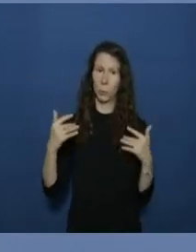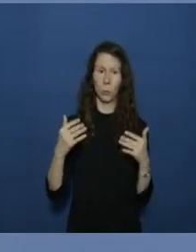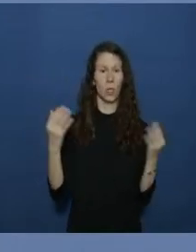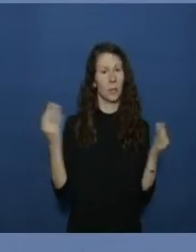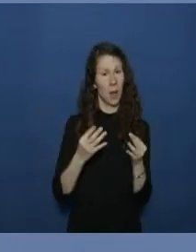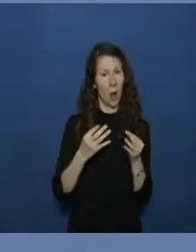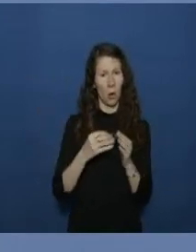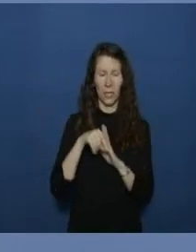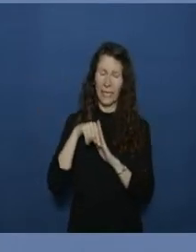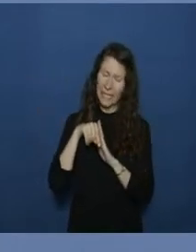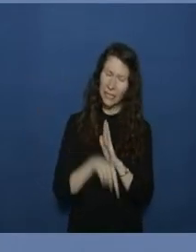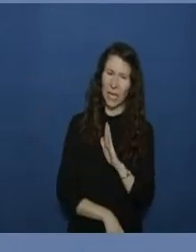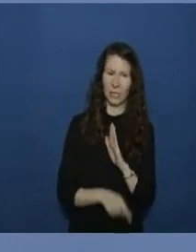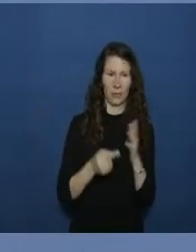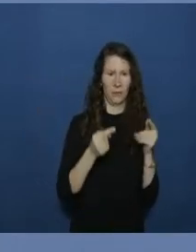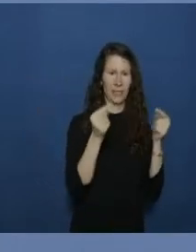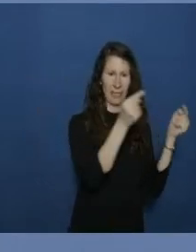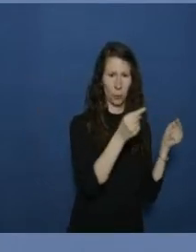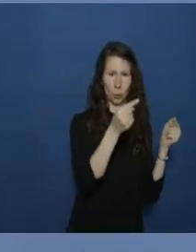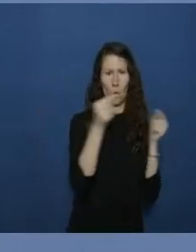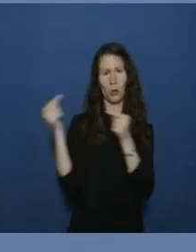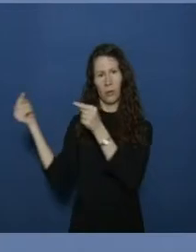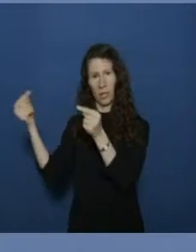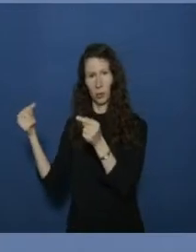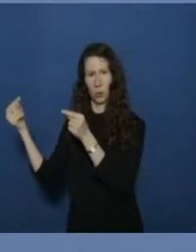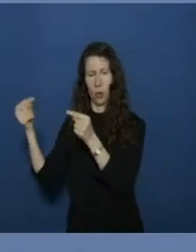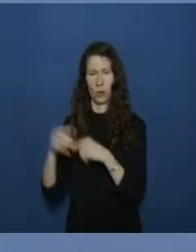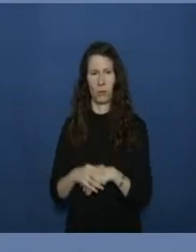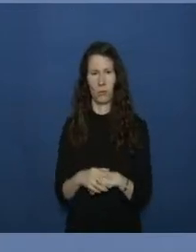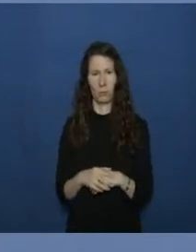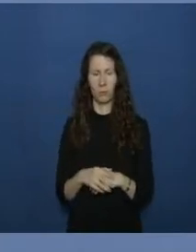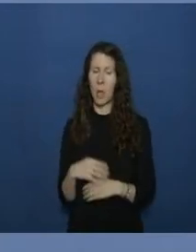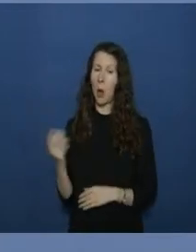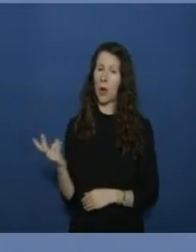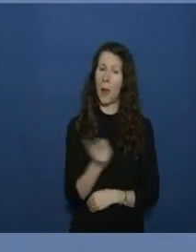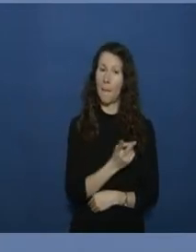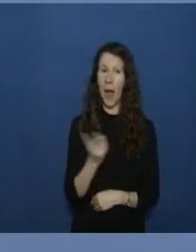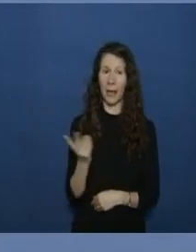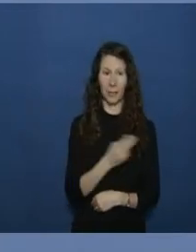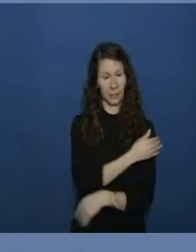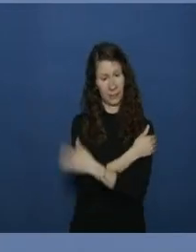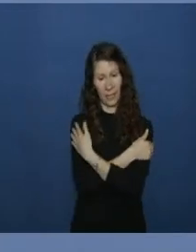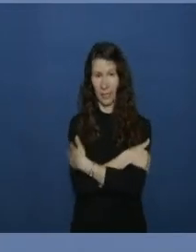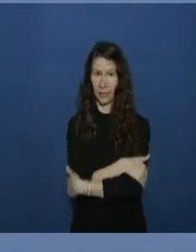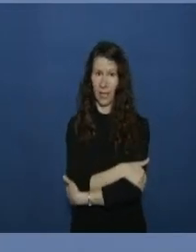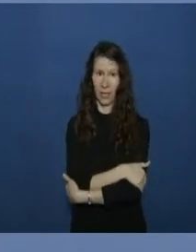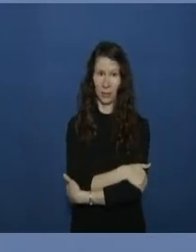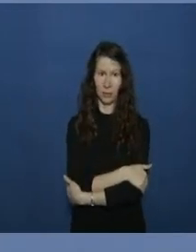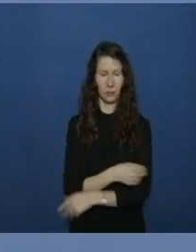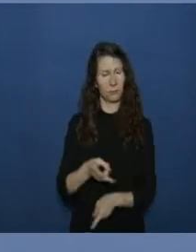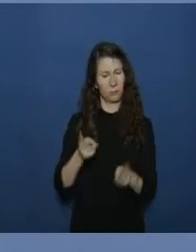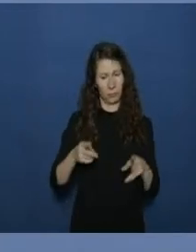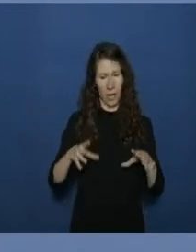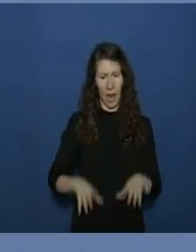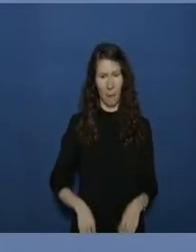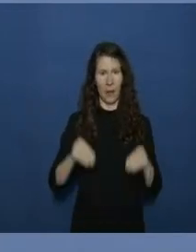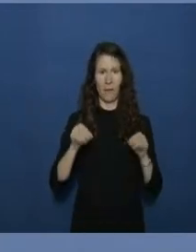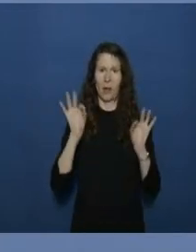und bei denen von Anfang an beiden Seiten sehr wichtig war, dass die